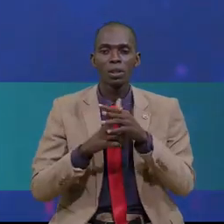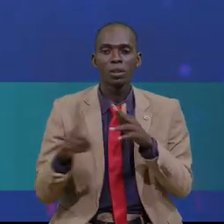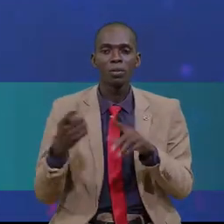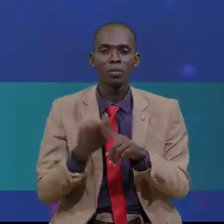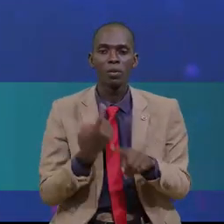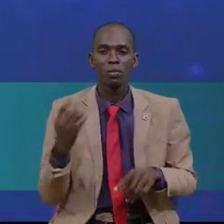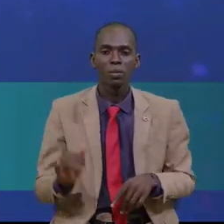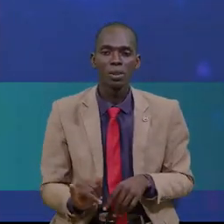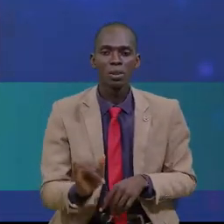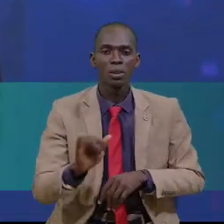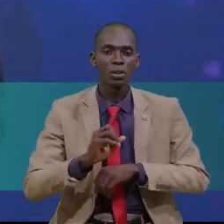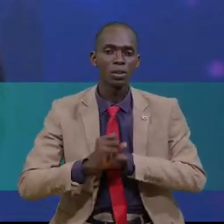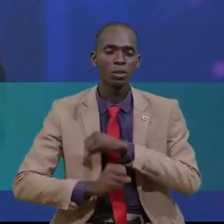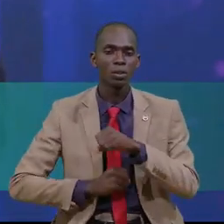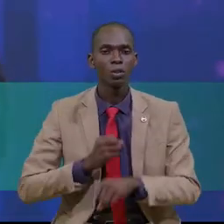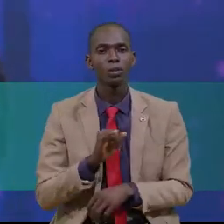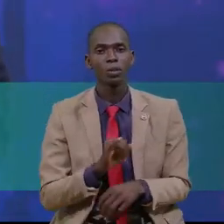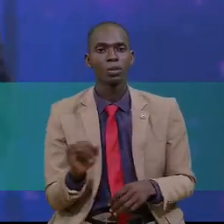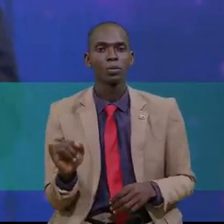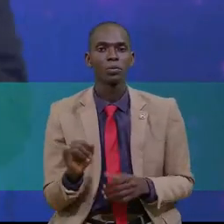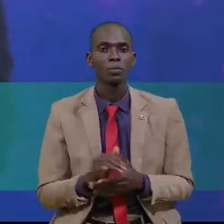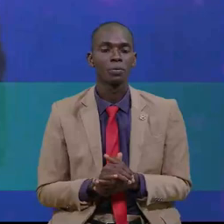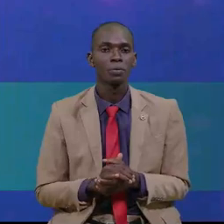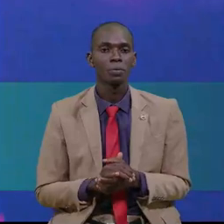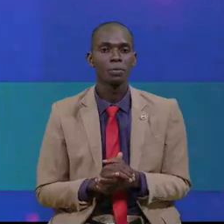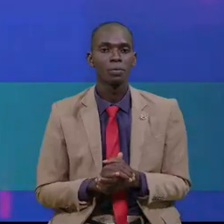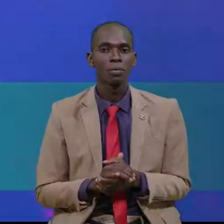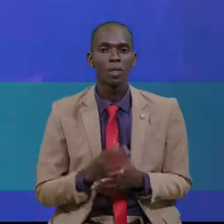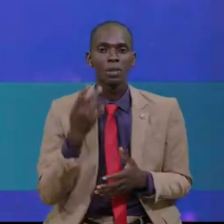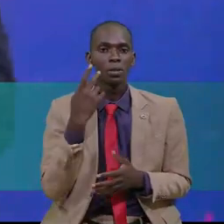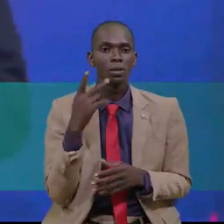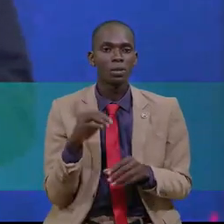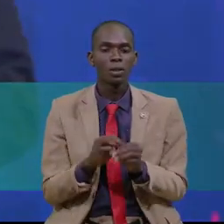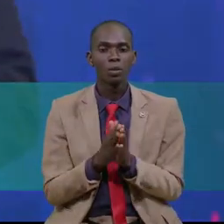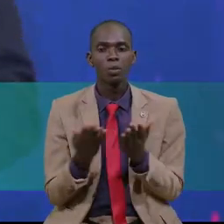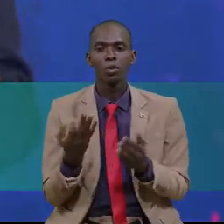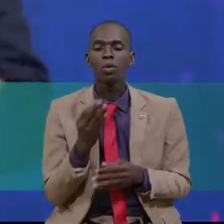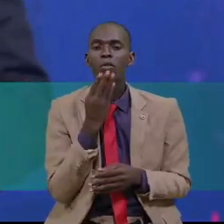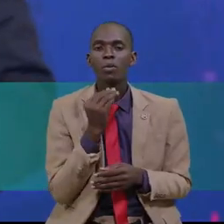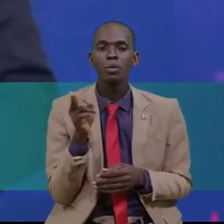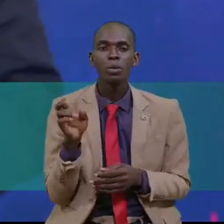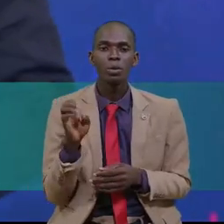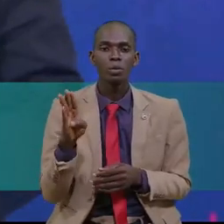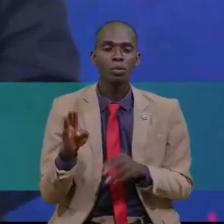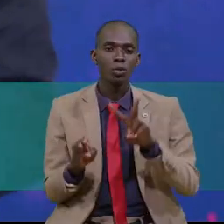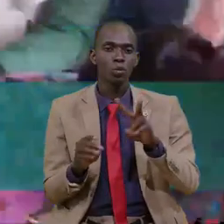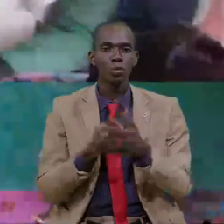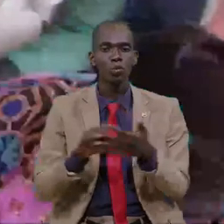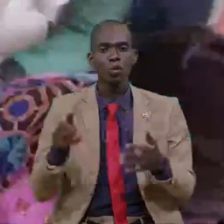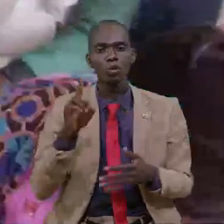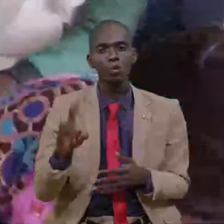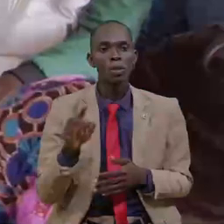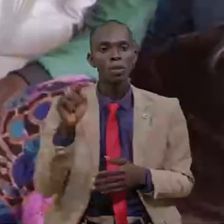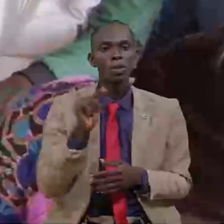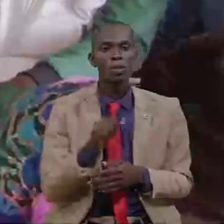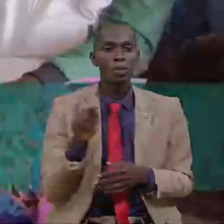et l'échappatoire de la souffrance éternelle. Voyons Hébreux au chapitre 2, verset 1.